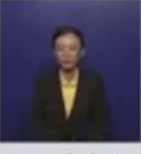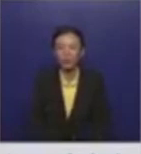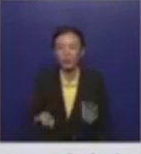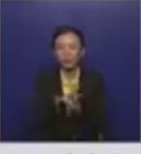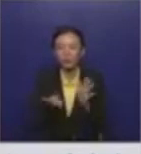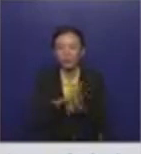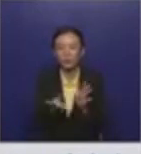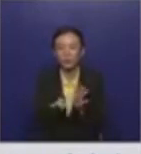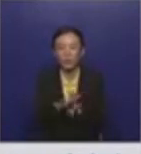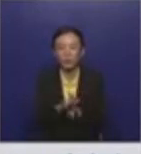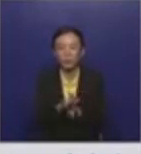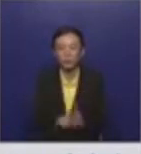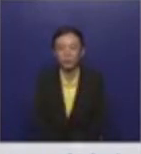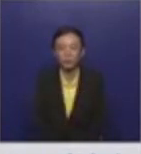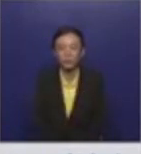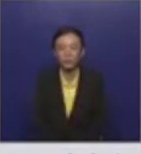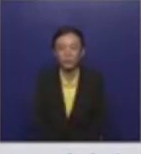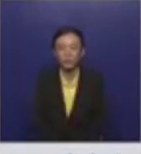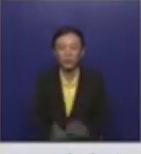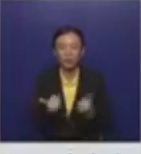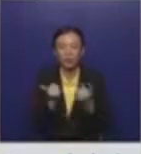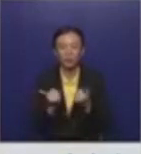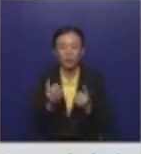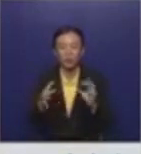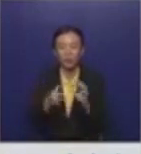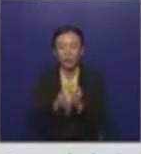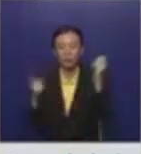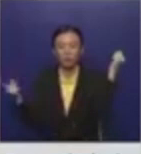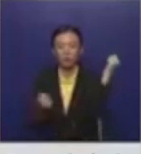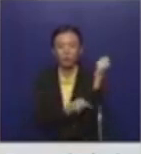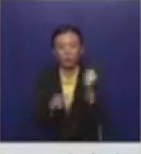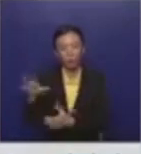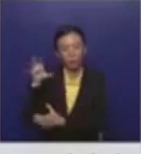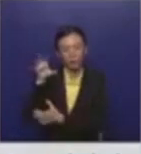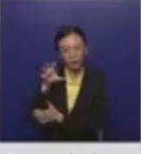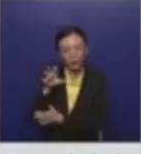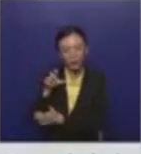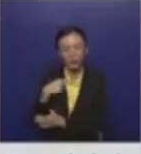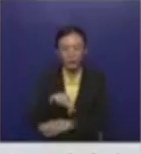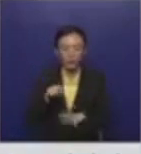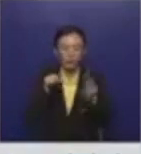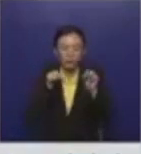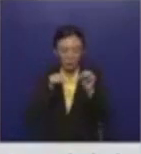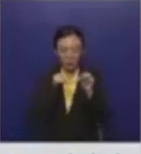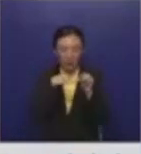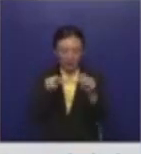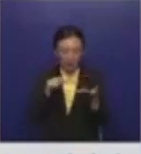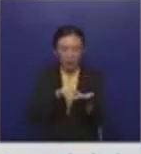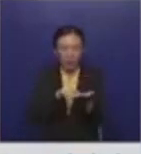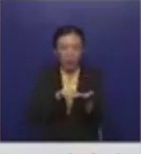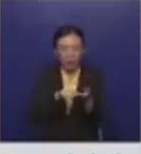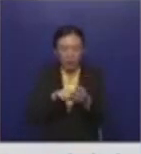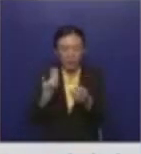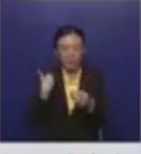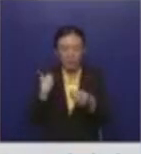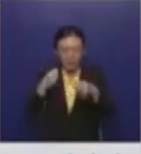านประธานด้วยความเคารพครับสภาพบังคับเรื่องโทษท่านเขียนไว้ในมาตรานี้กฎหมายฉบับนี้มีทั้งหมด13มาต